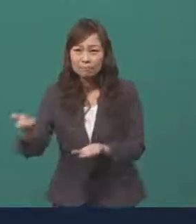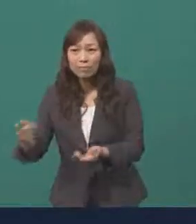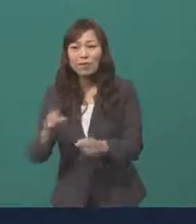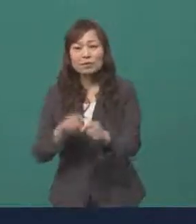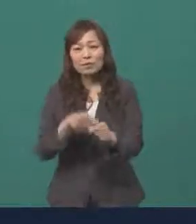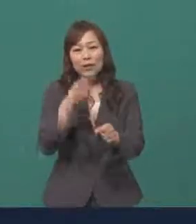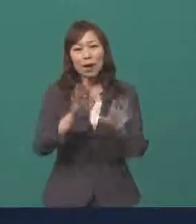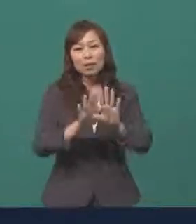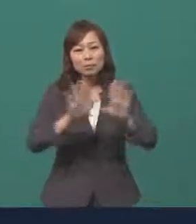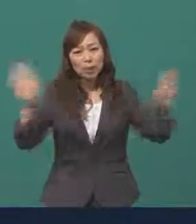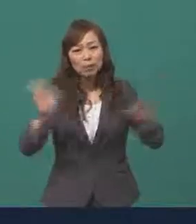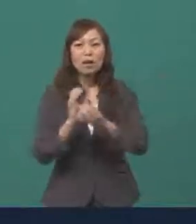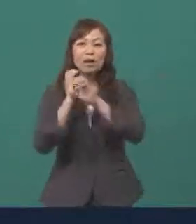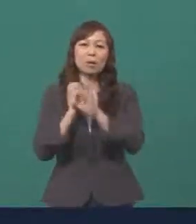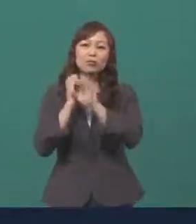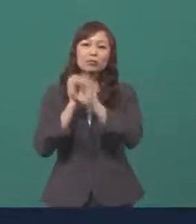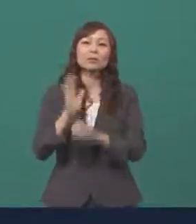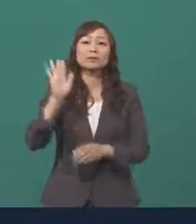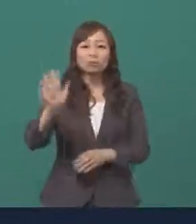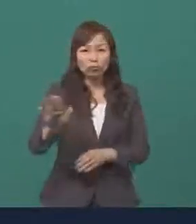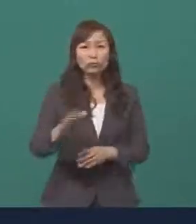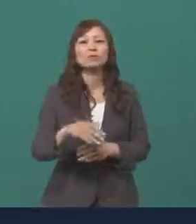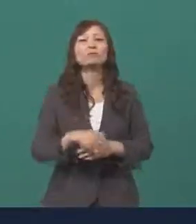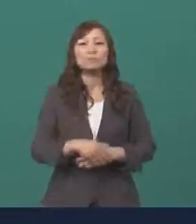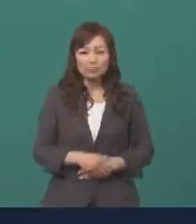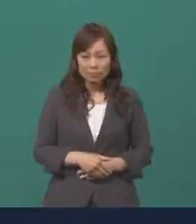たことから始まったとされる祭りです。